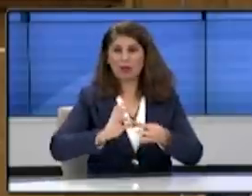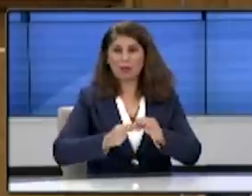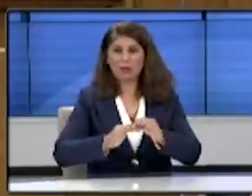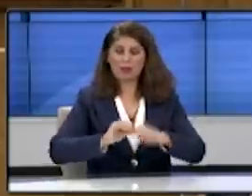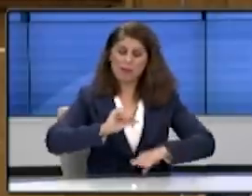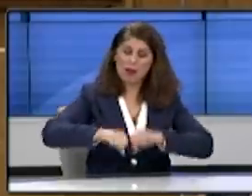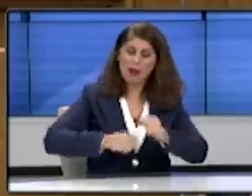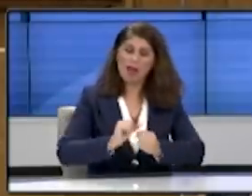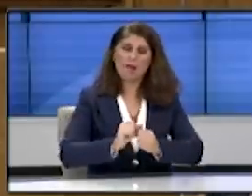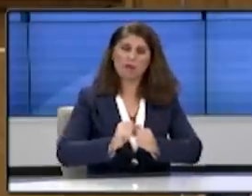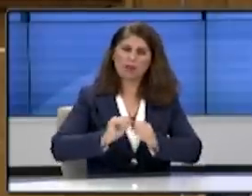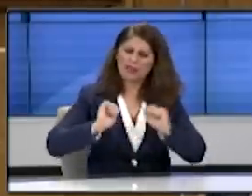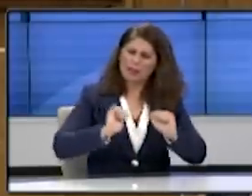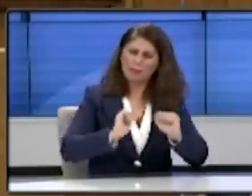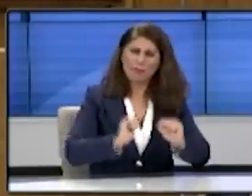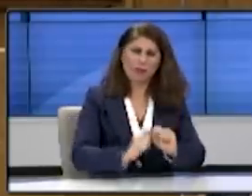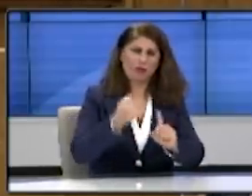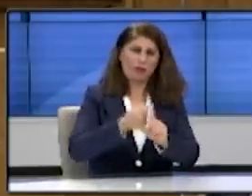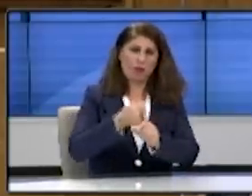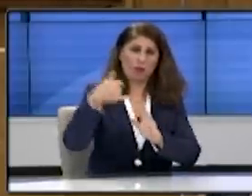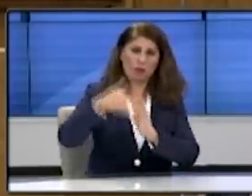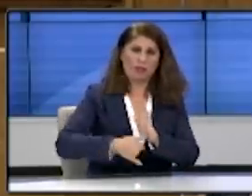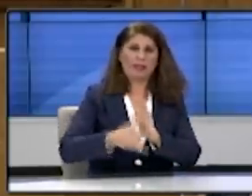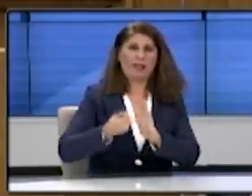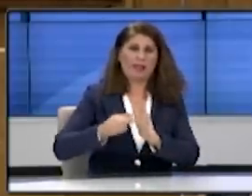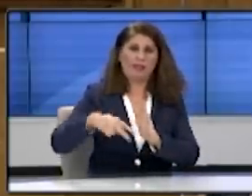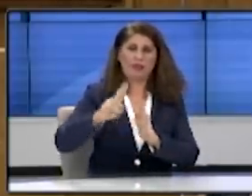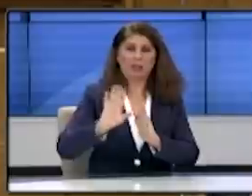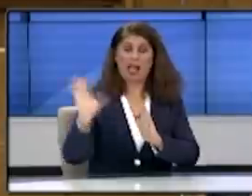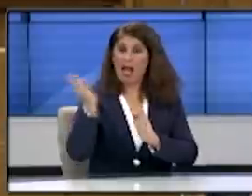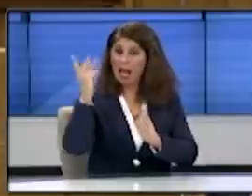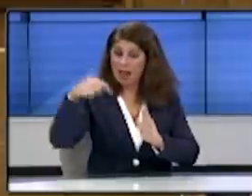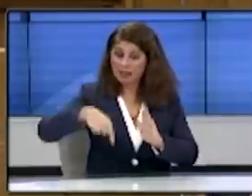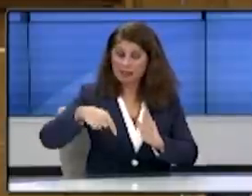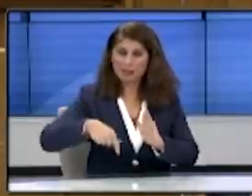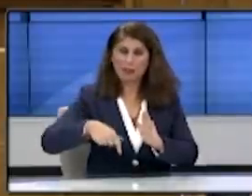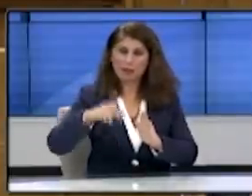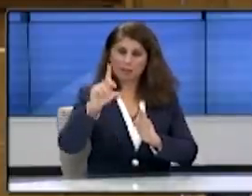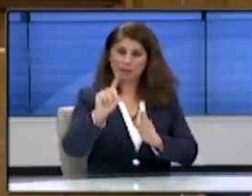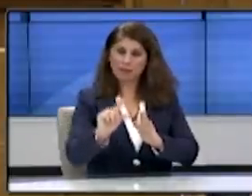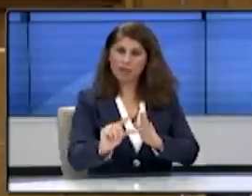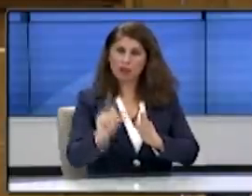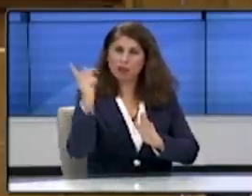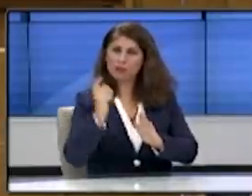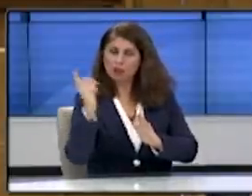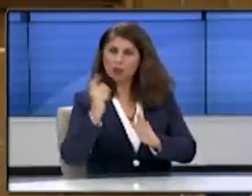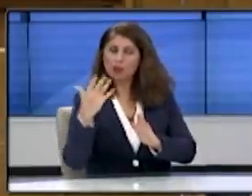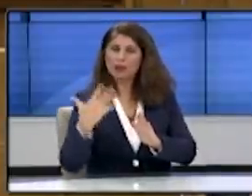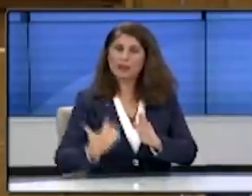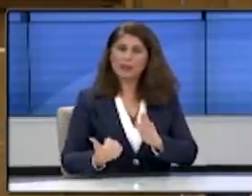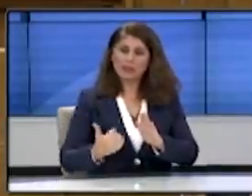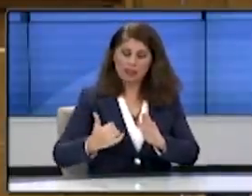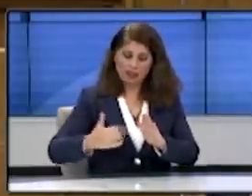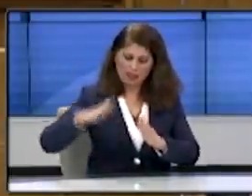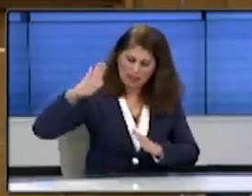να πιέζουν, να διεκδικούν ουσιαστικές αυξήσεις. Αν σήμερα ο κατώτατος μισθός βρίσκεται